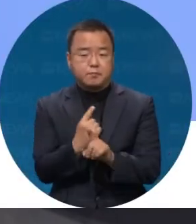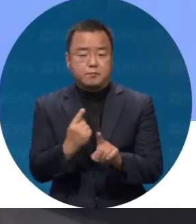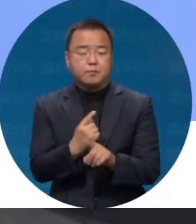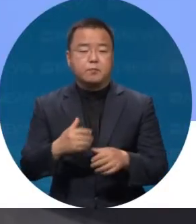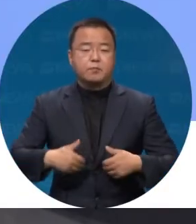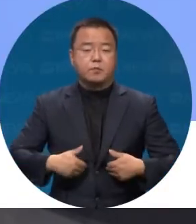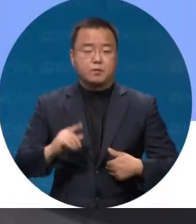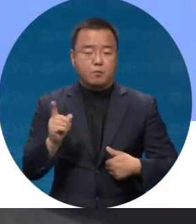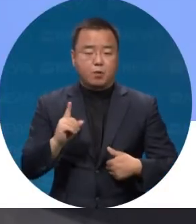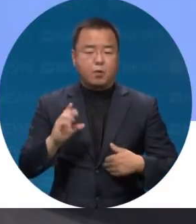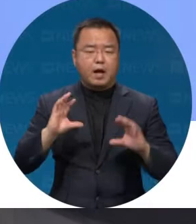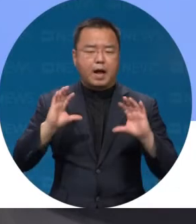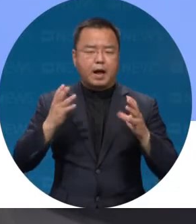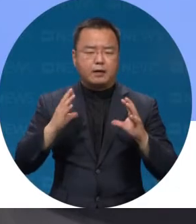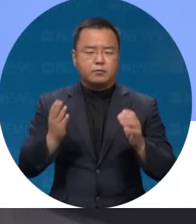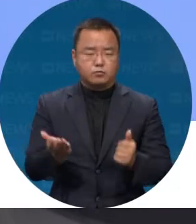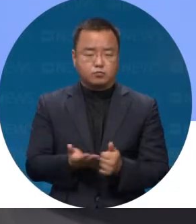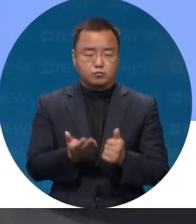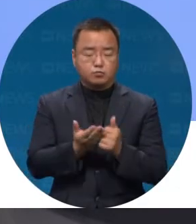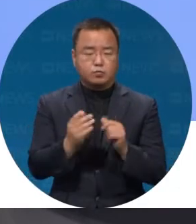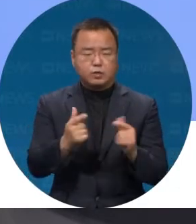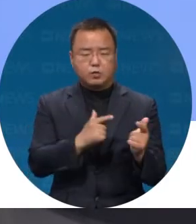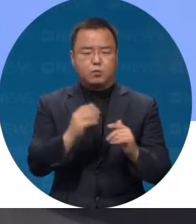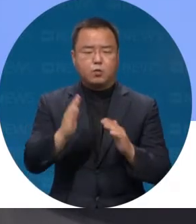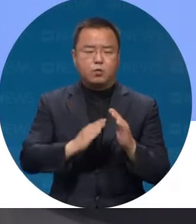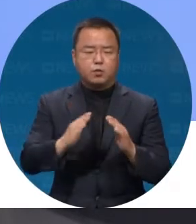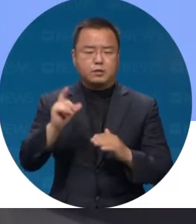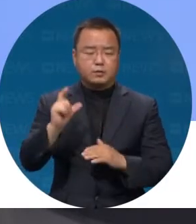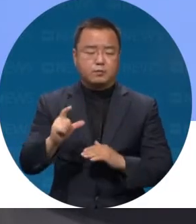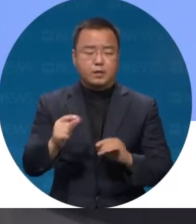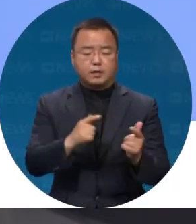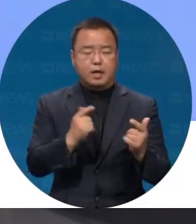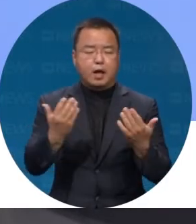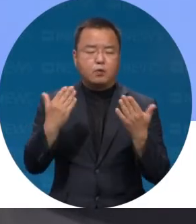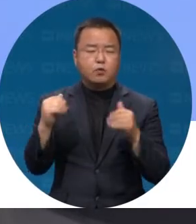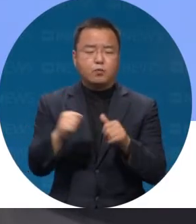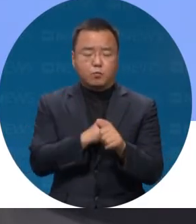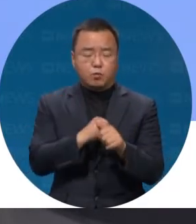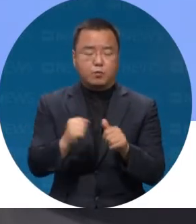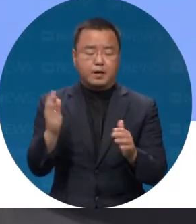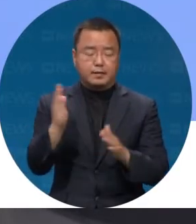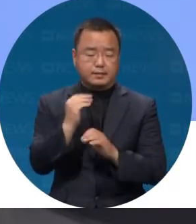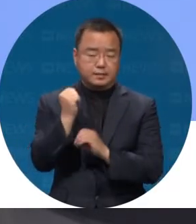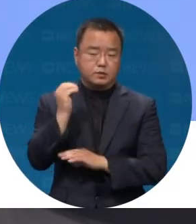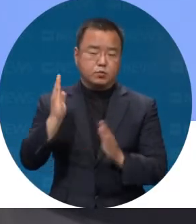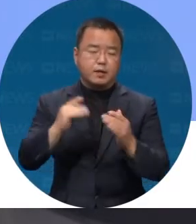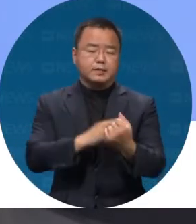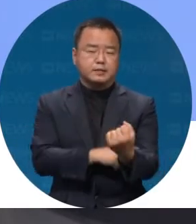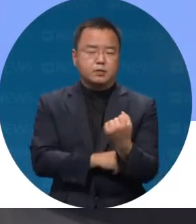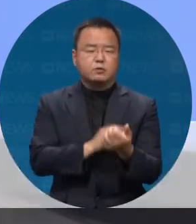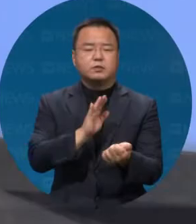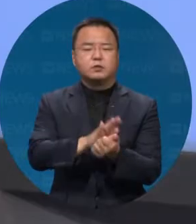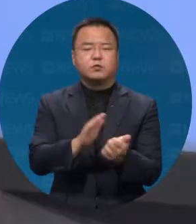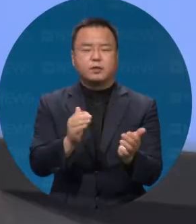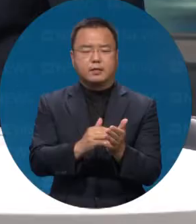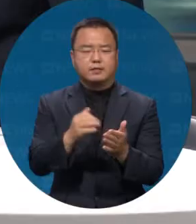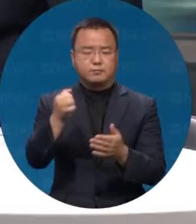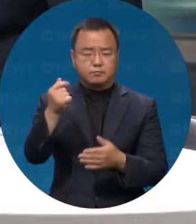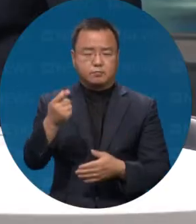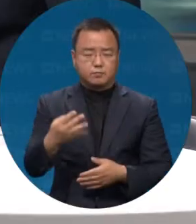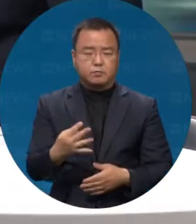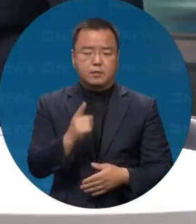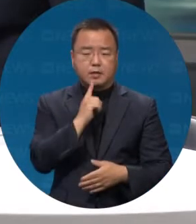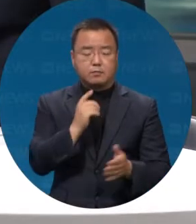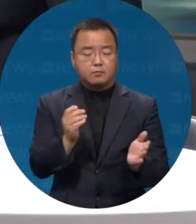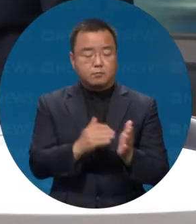공공성 강화 방과후 돌봄 국가의 책임과 학교폭력 대응 강화 학생의 기초학력 지원 강화 를 꼽았습니다 지금